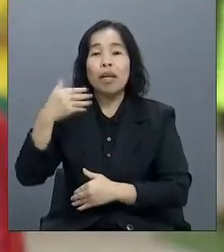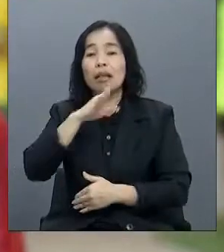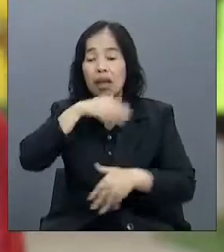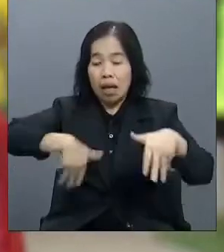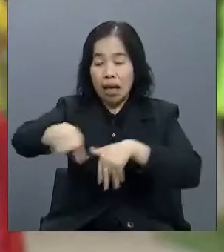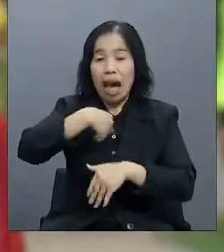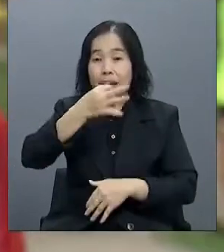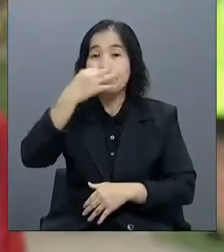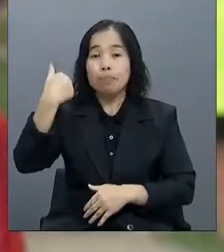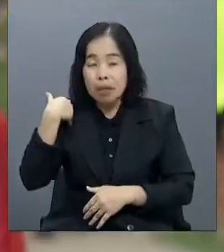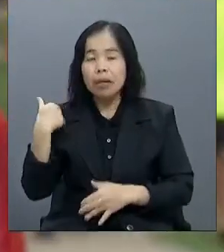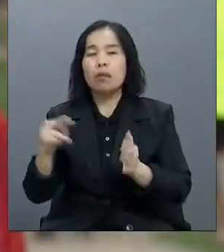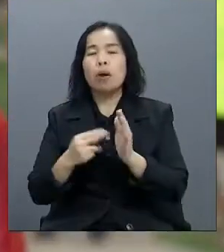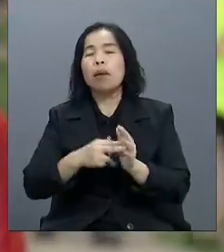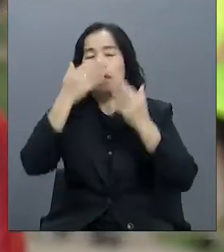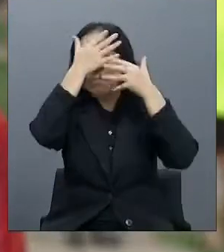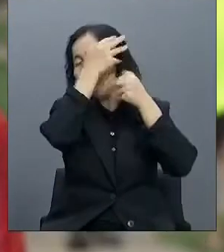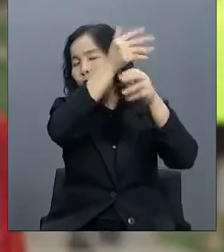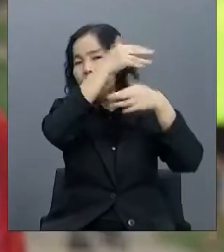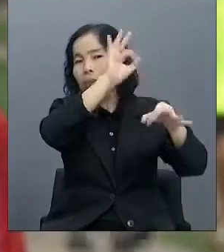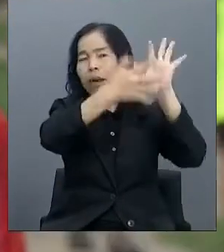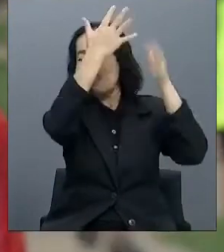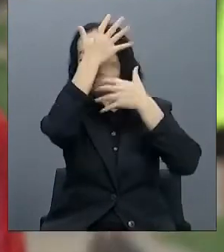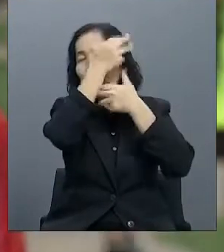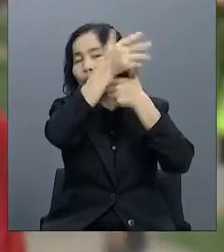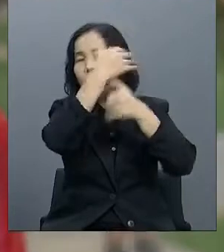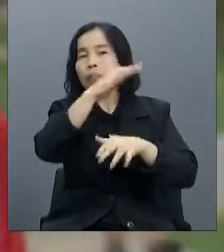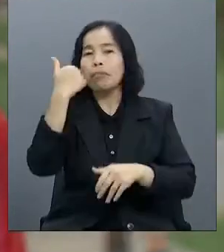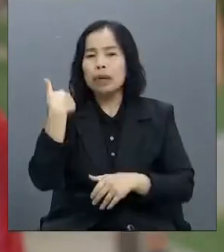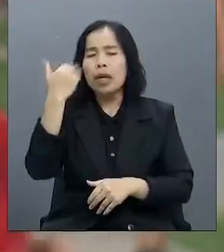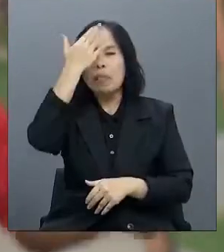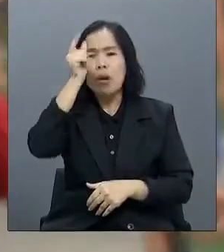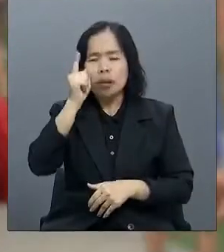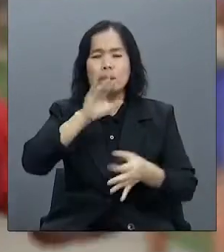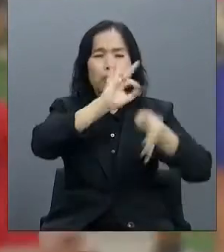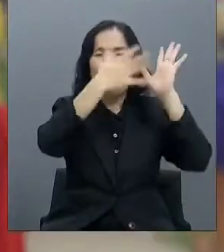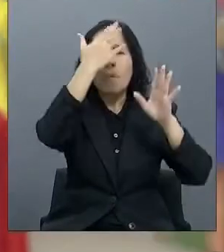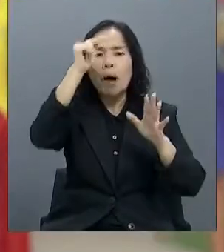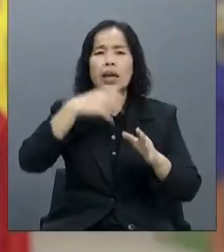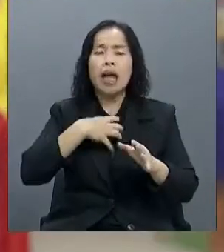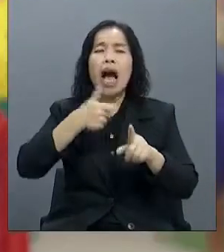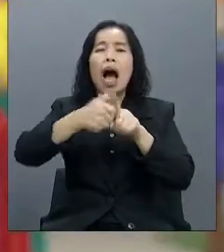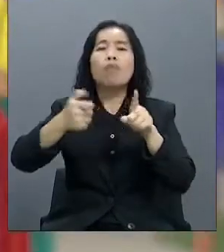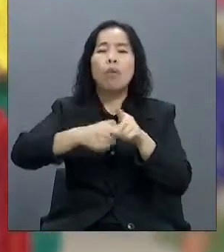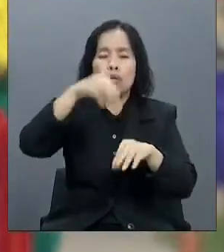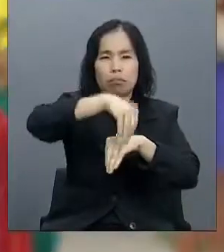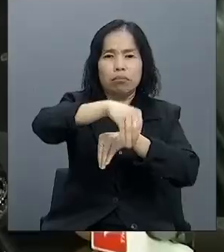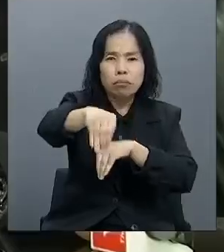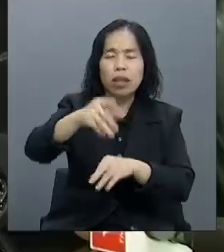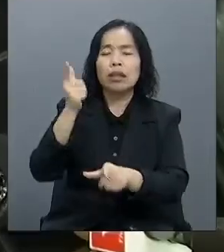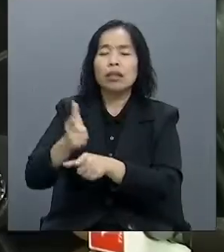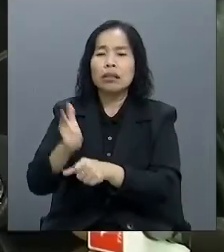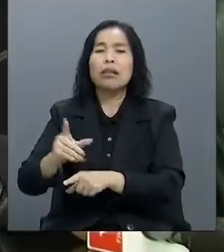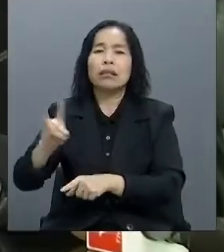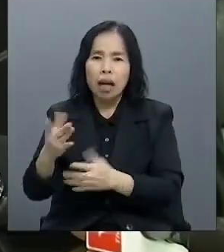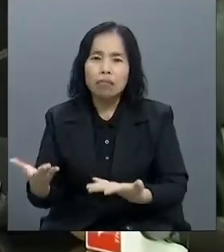ของการทำเกษตรที่เขาต้องเผาป่าเพื่อจะปลูกข้าวโพดเลี้ยงสัตว์อะไรเงี้ยค่ะ